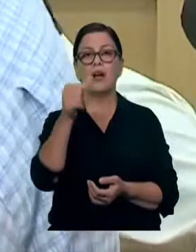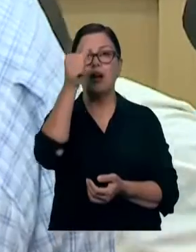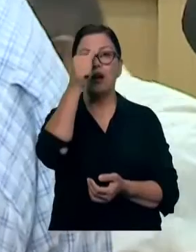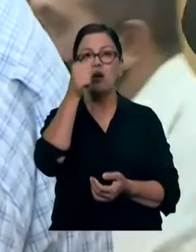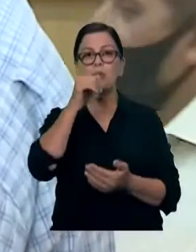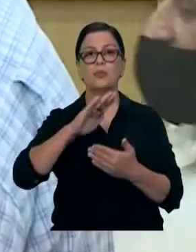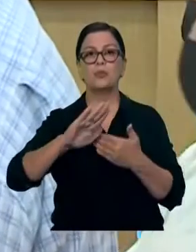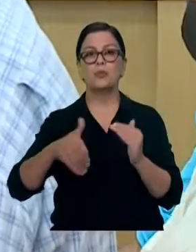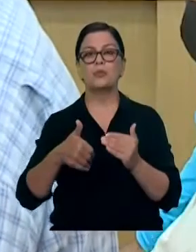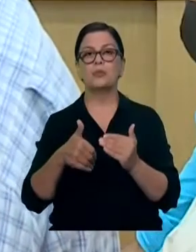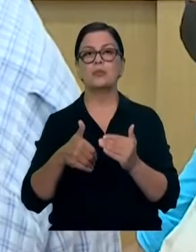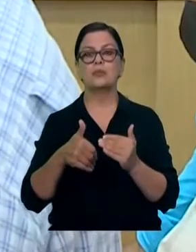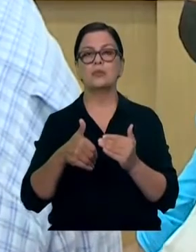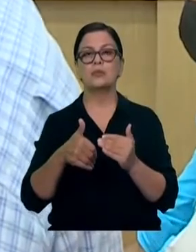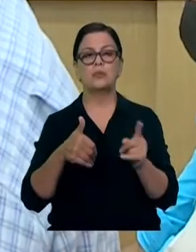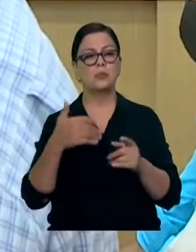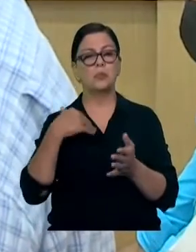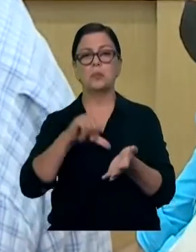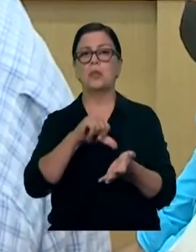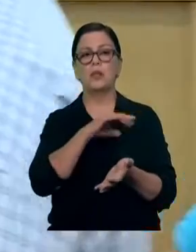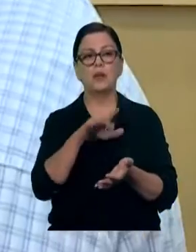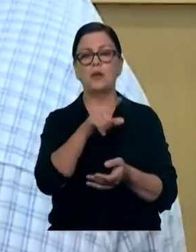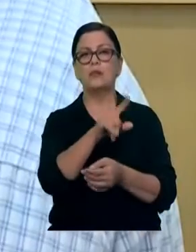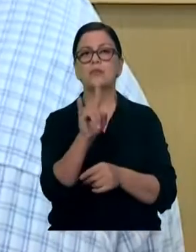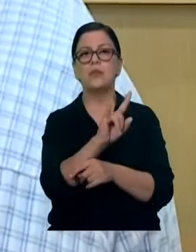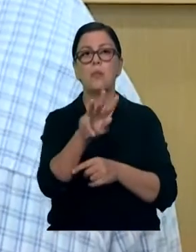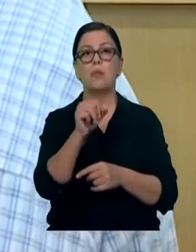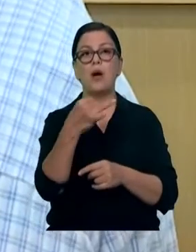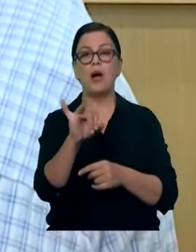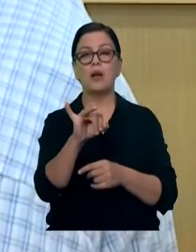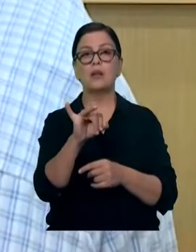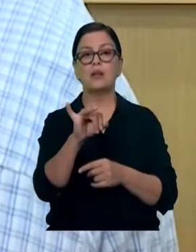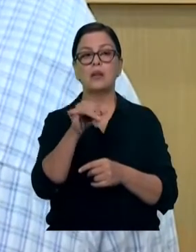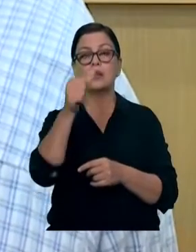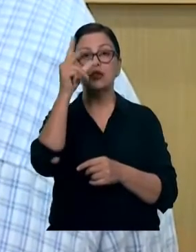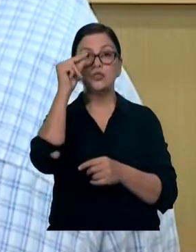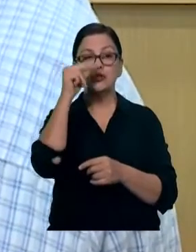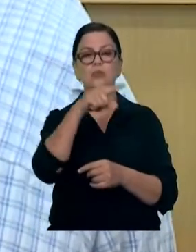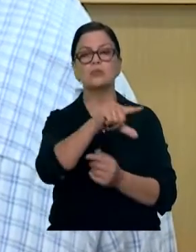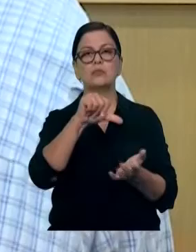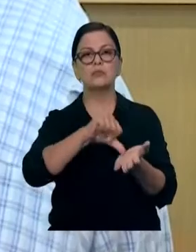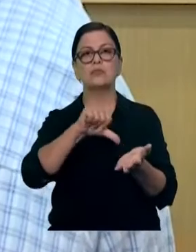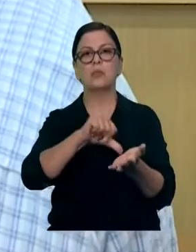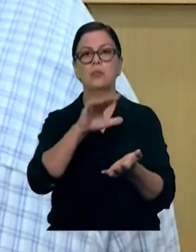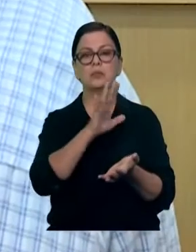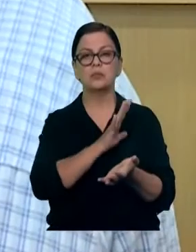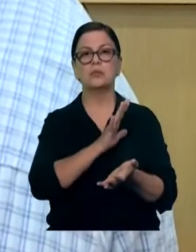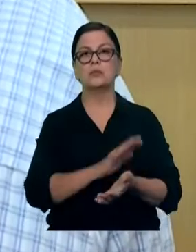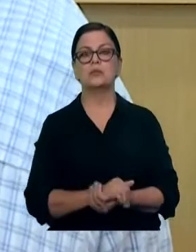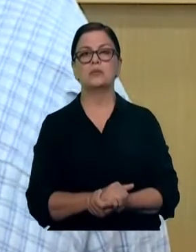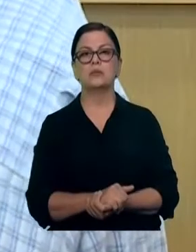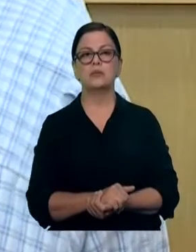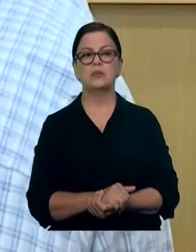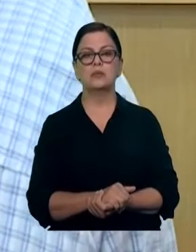may ayında çıxı gelmişəm, orada olmamışam. Mayda axırıncı döyüşdə ateşkəs vaxtında. Ermənilərdə itki çox oldu.